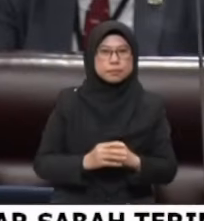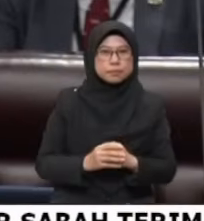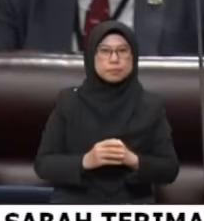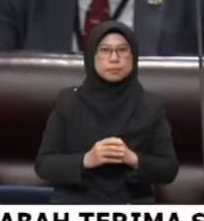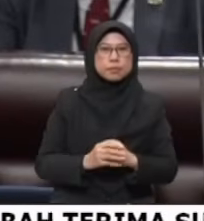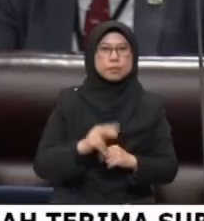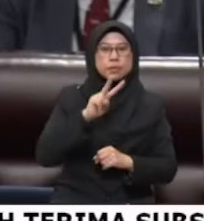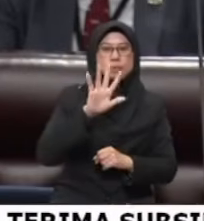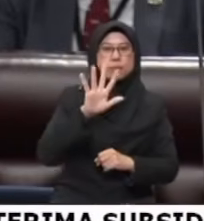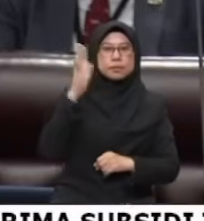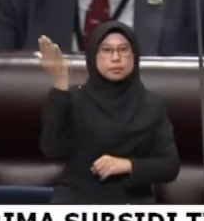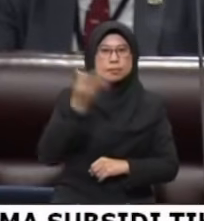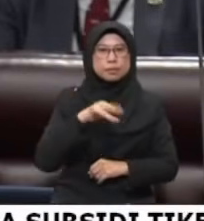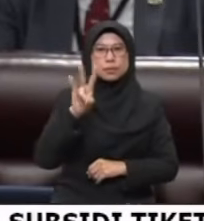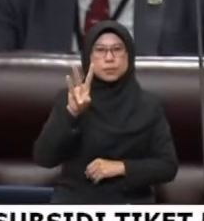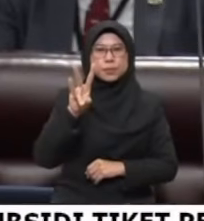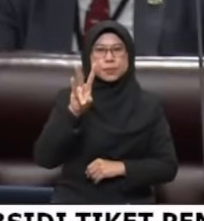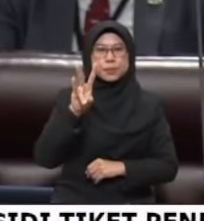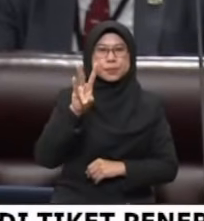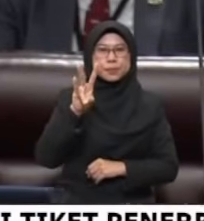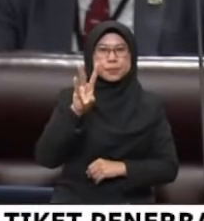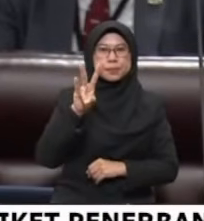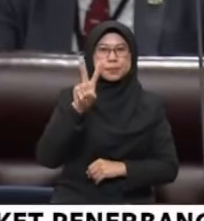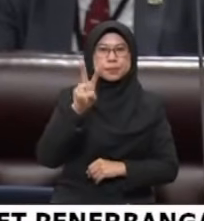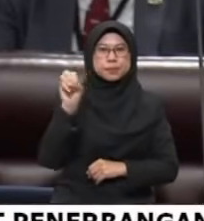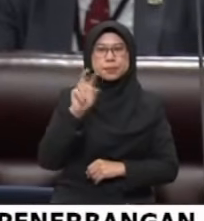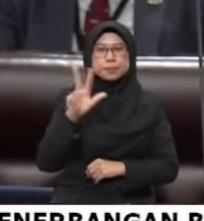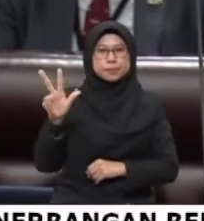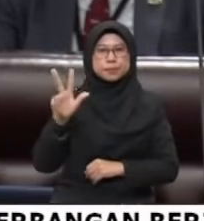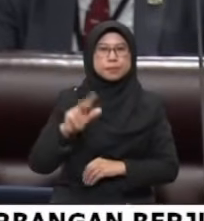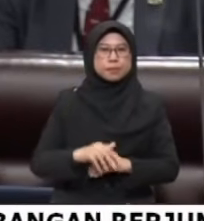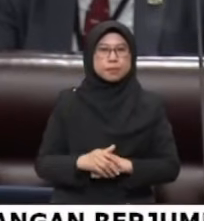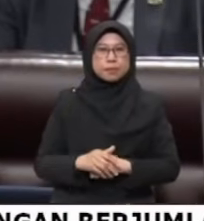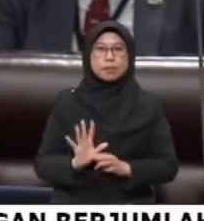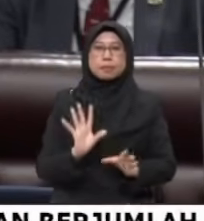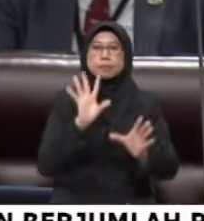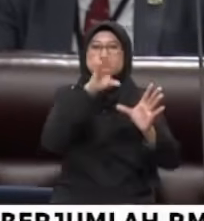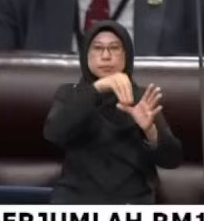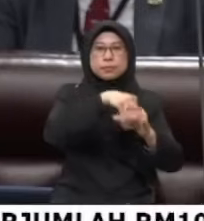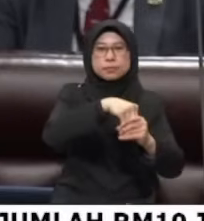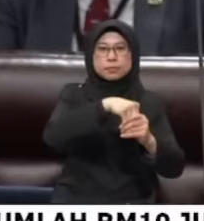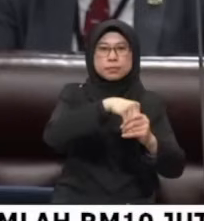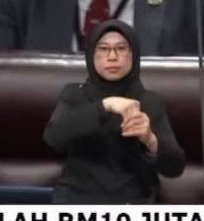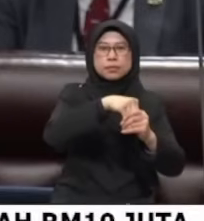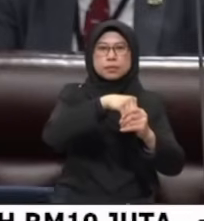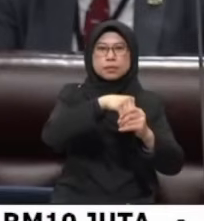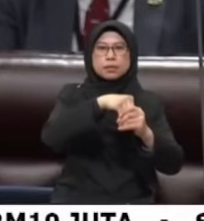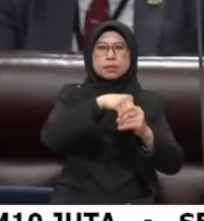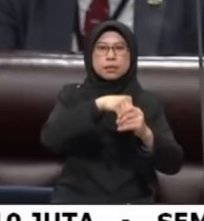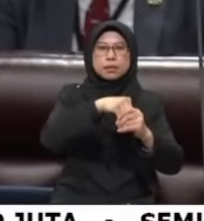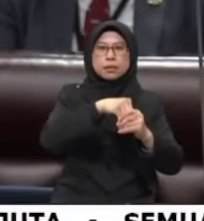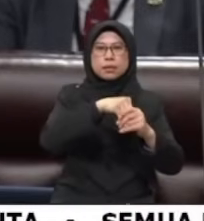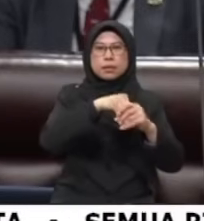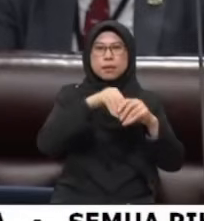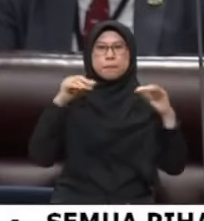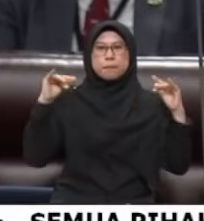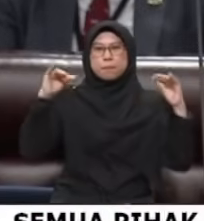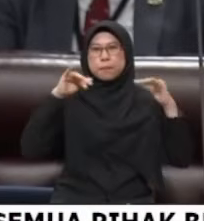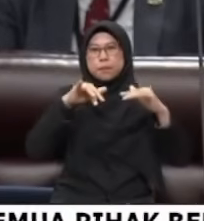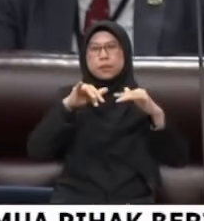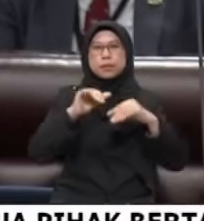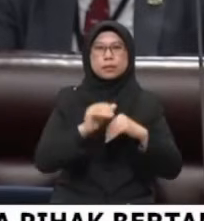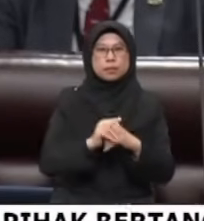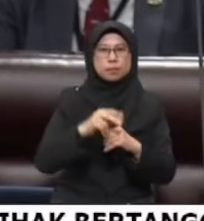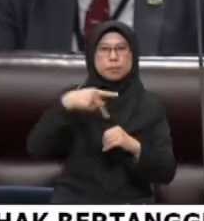pada 25 julai5 2023 menyertai sidang fleno perhimpunan Agung bangsa-bangsa